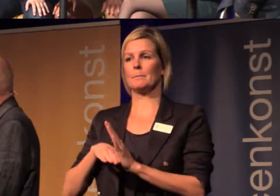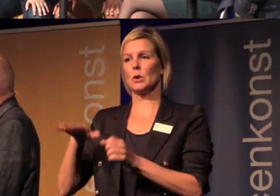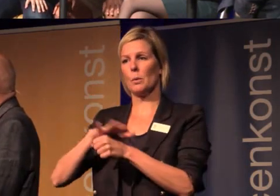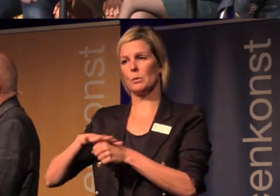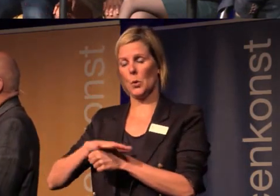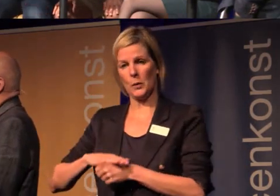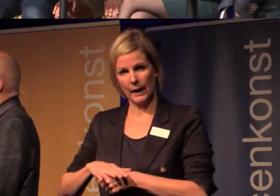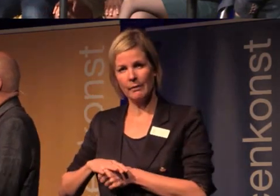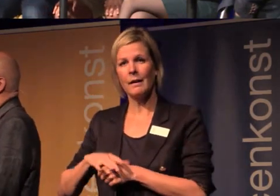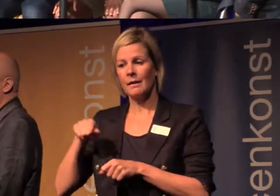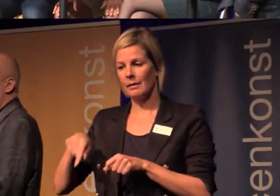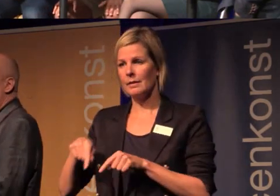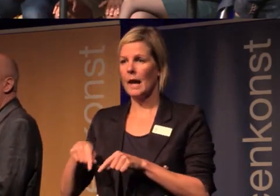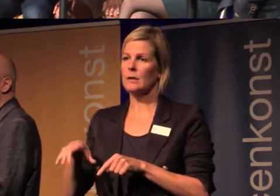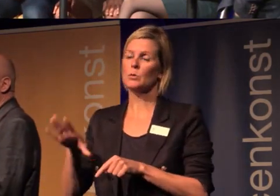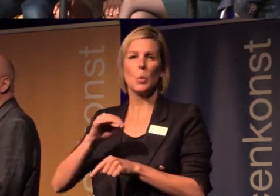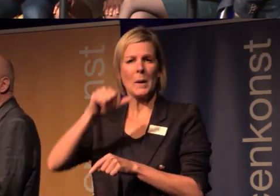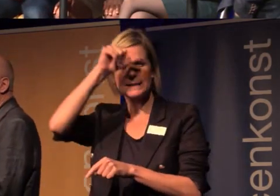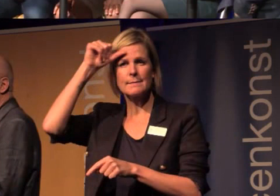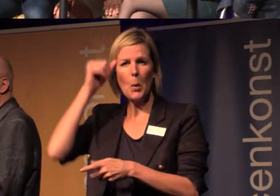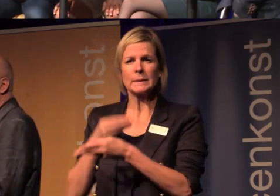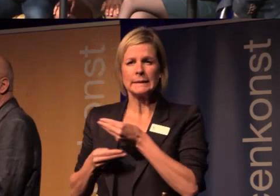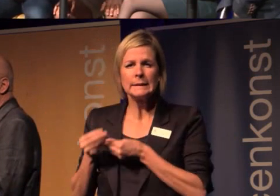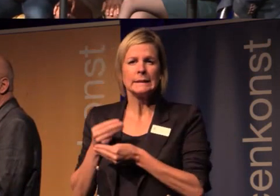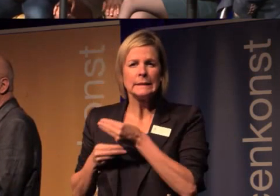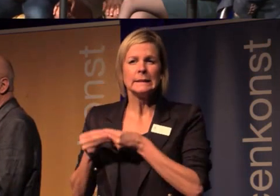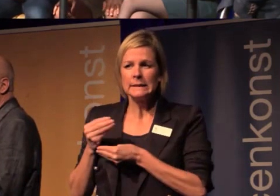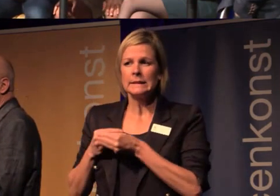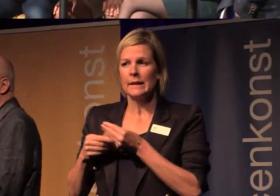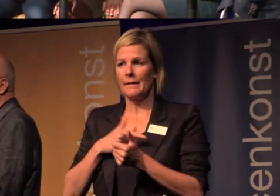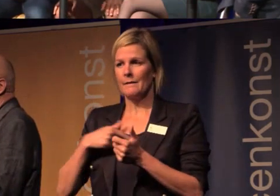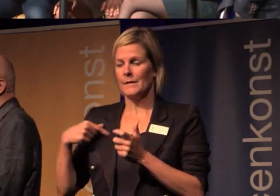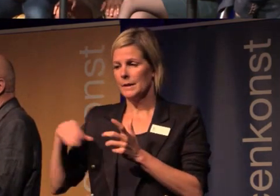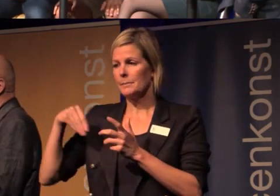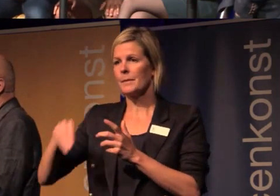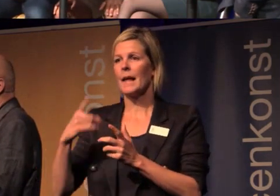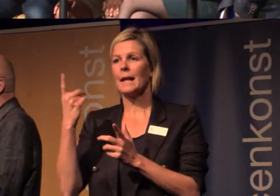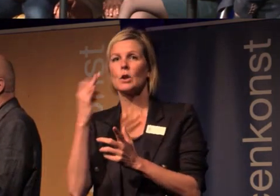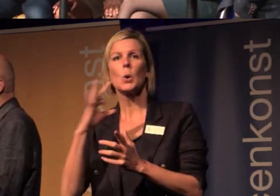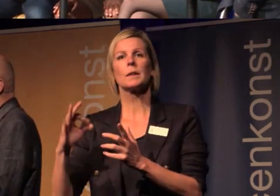som lever under knapra förhållanden. Vi lägger 100 miljoner kronor